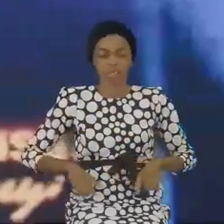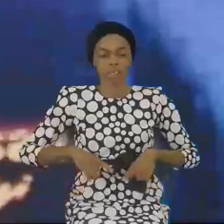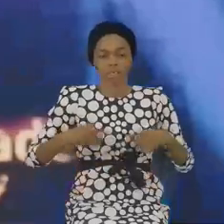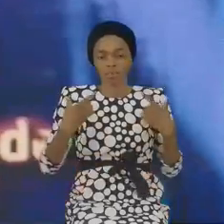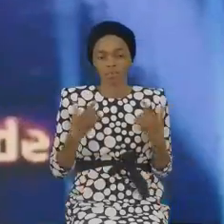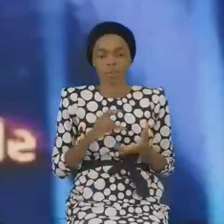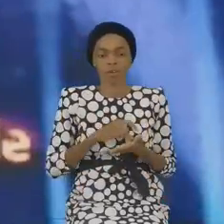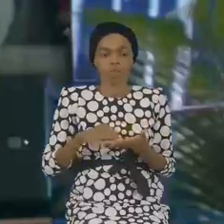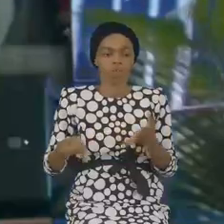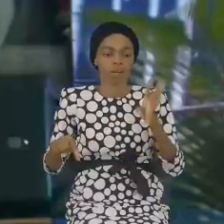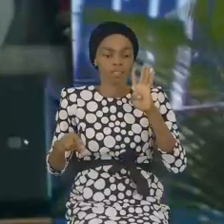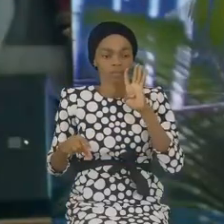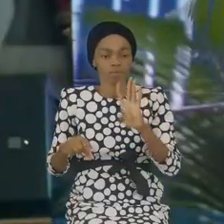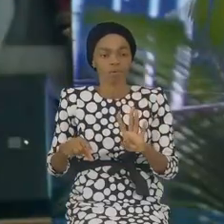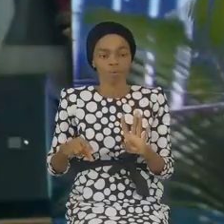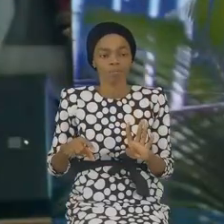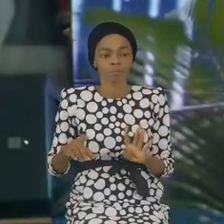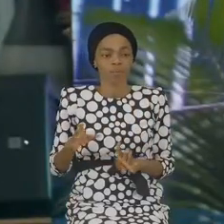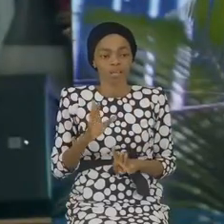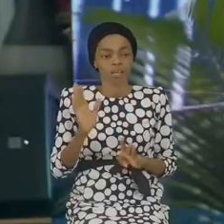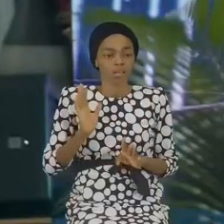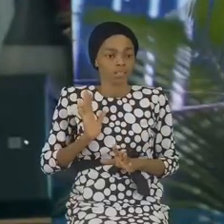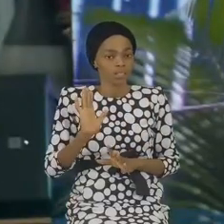Verset 4, il nous rappelle,